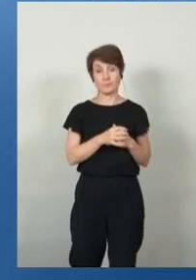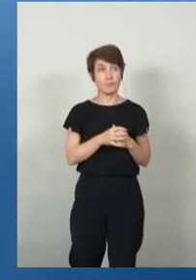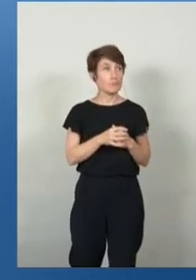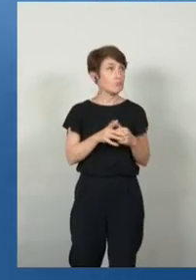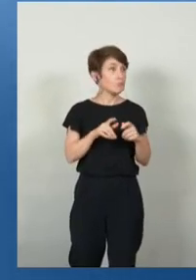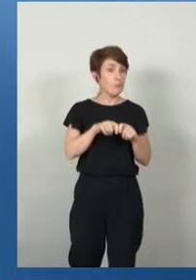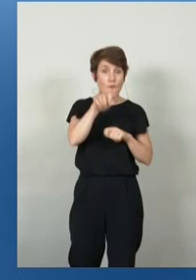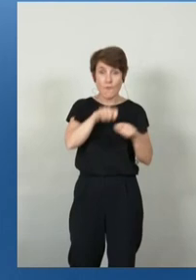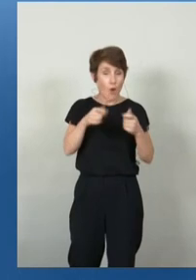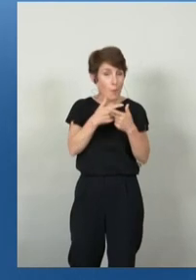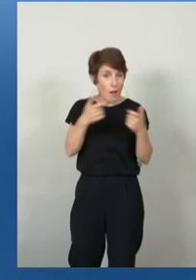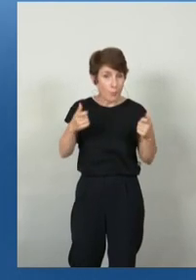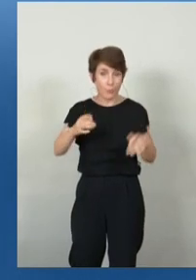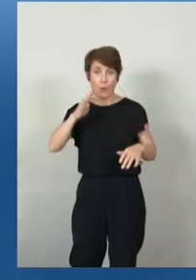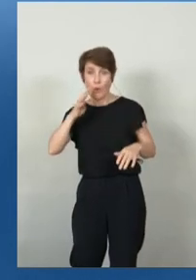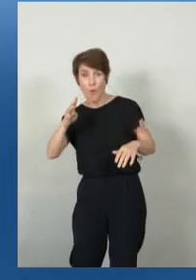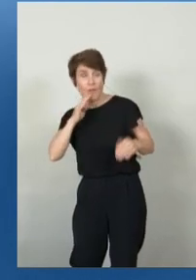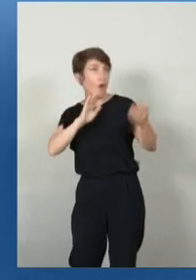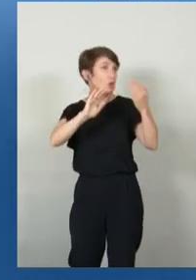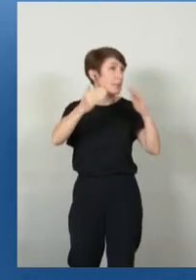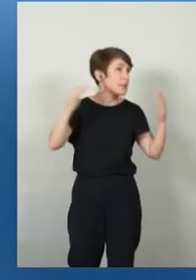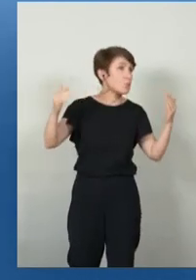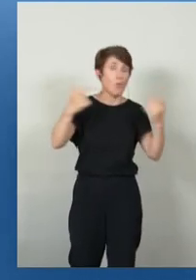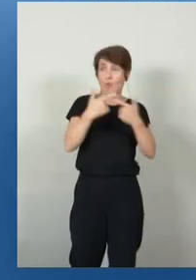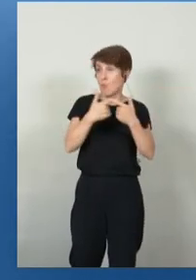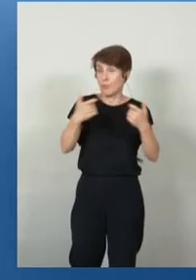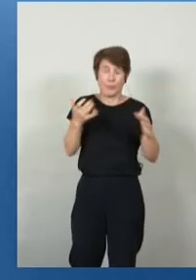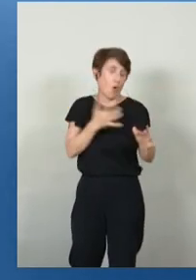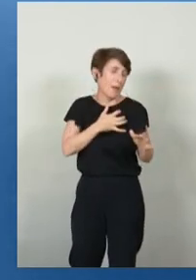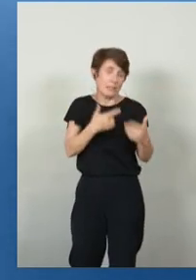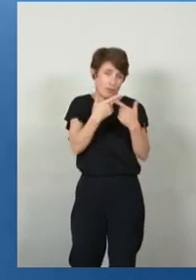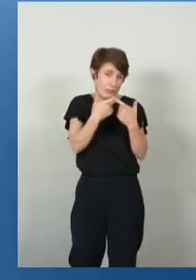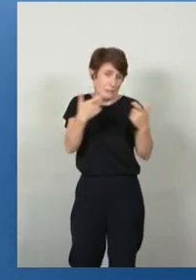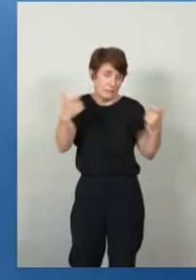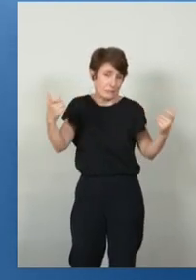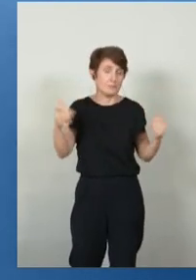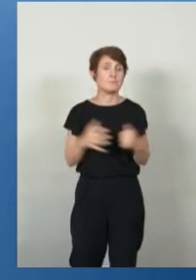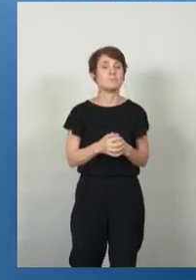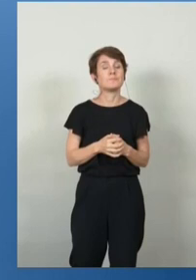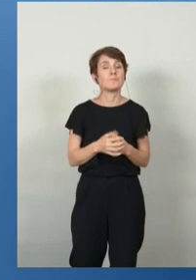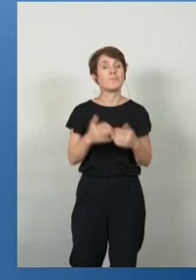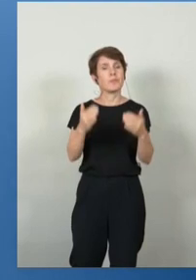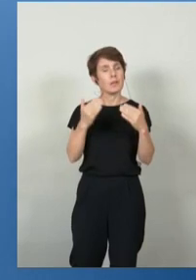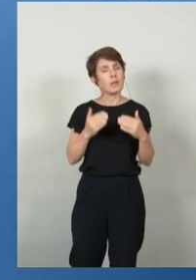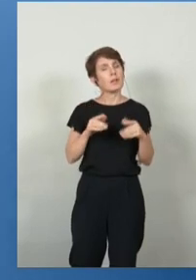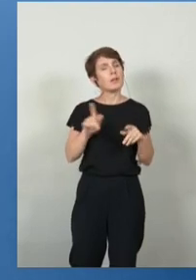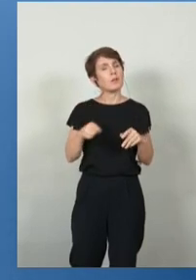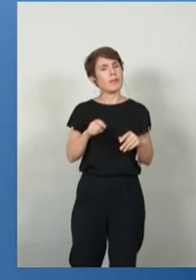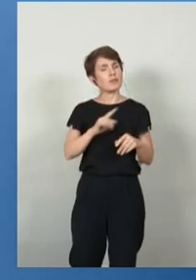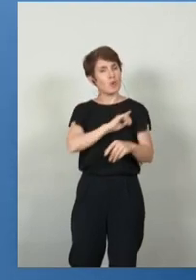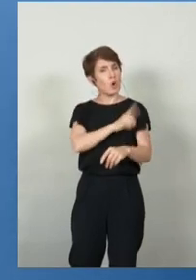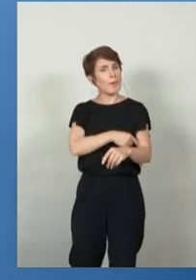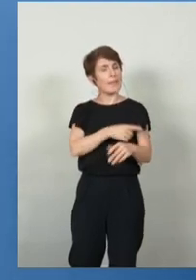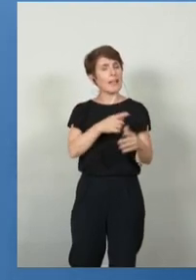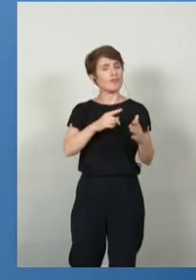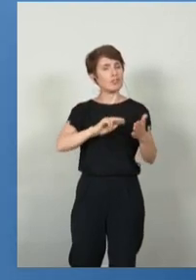et de qualité qui ont su enrichir l'ensemble de l'année 2022 un principe de sobriété qui effectivement était